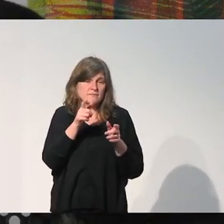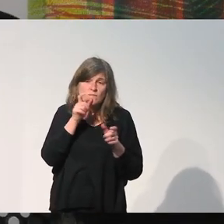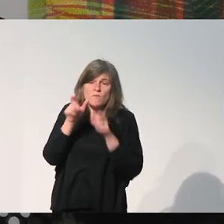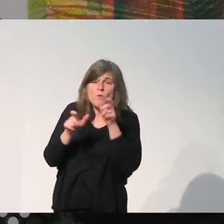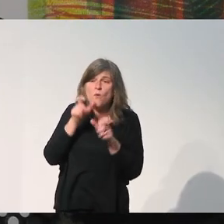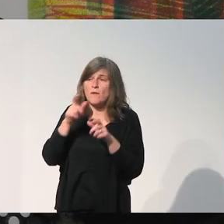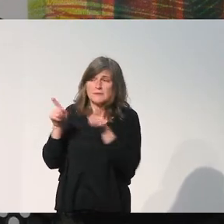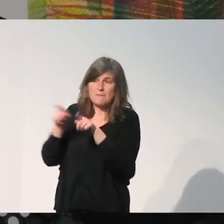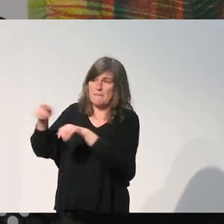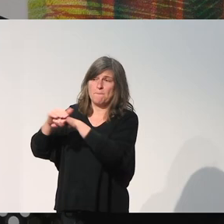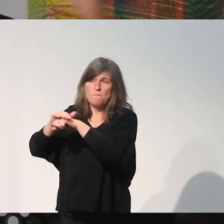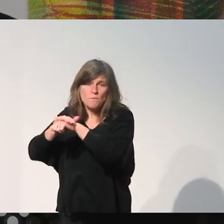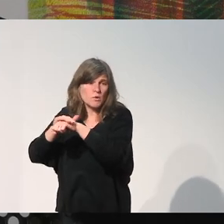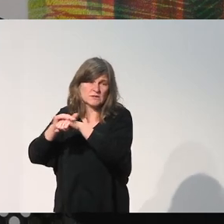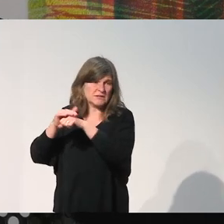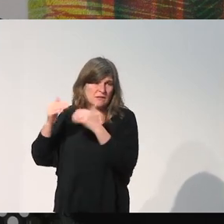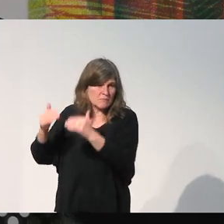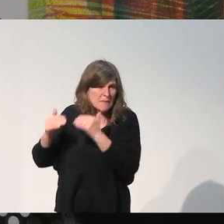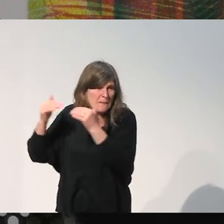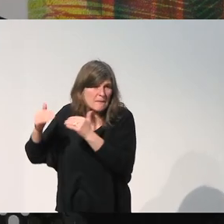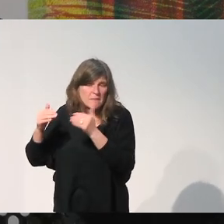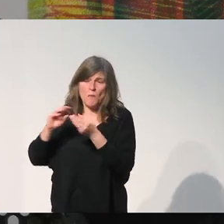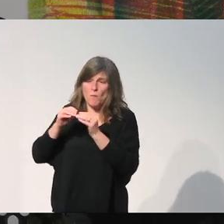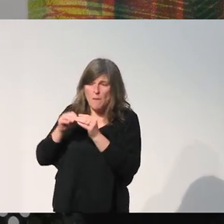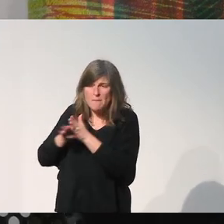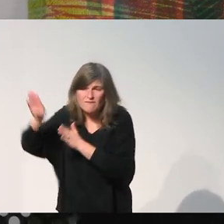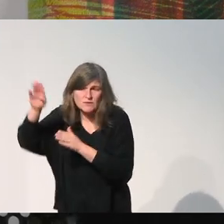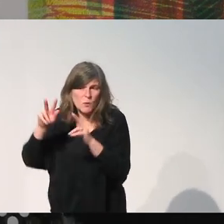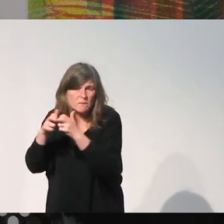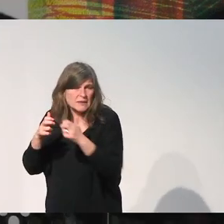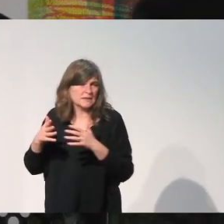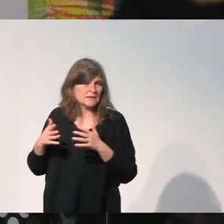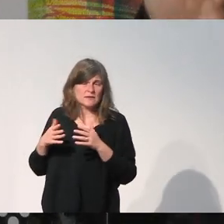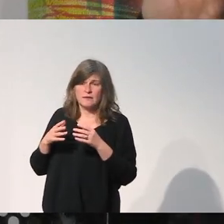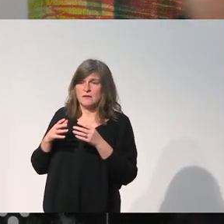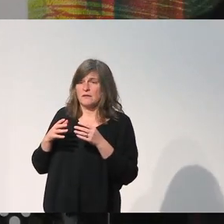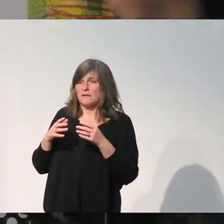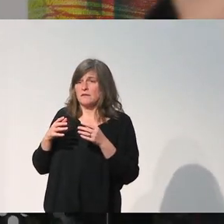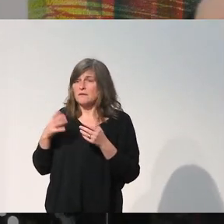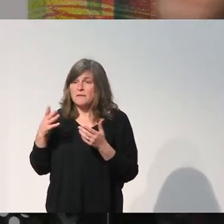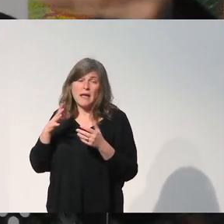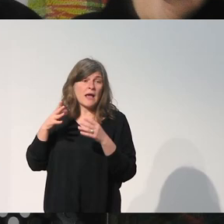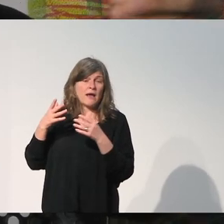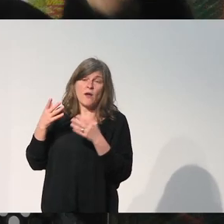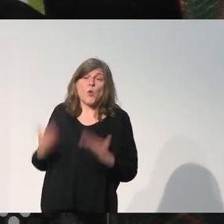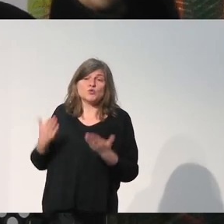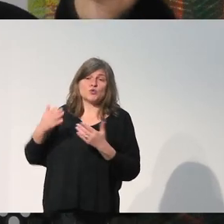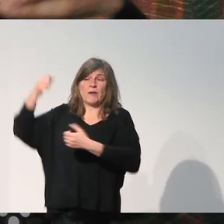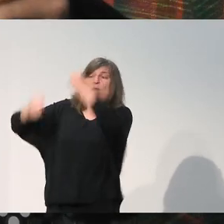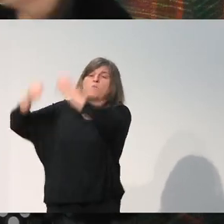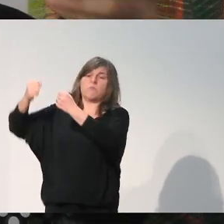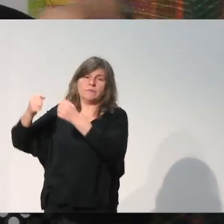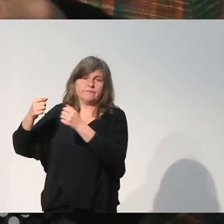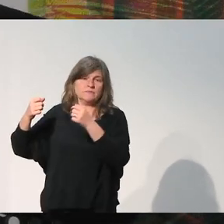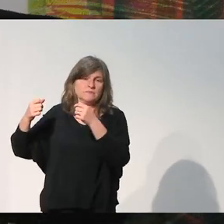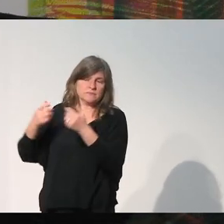mêmes politiciens qui sont cités, c'est les mêmes problèmes d'inflation, la seule chose qui diffère aujourd'hui c'est qu'il n'y a pas les bombes qui tombent, ce qui est une grande différence, mais quand même